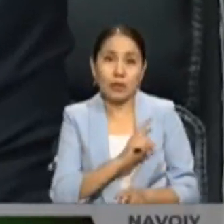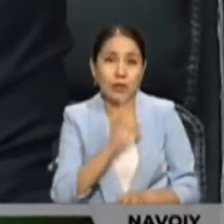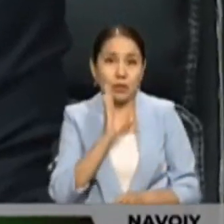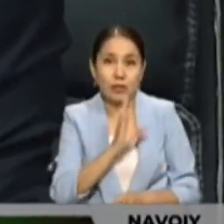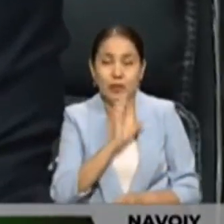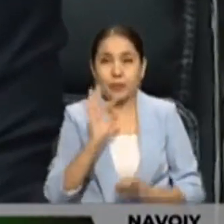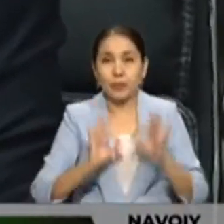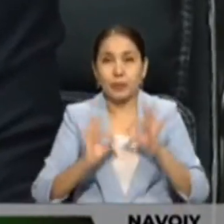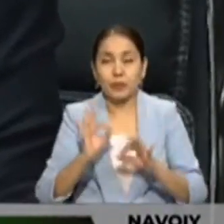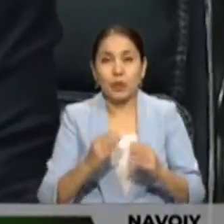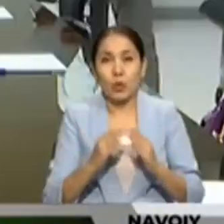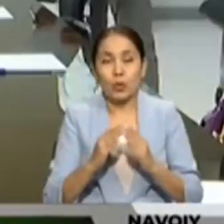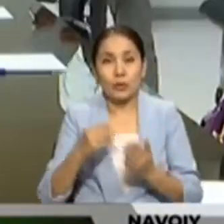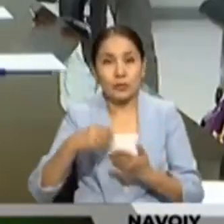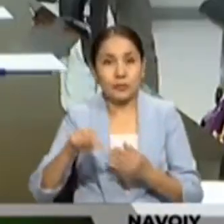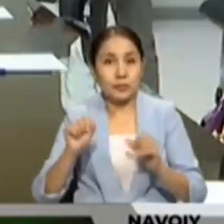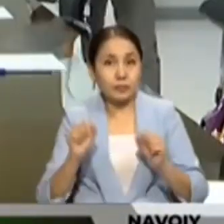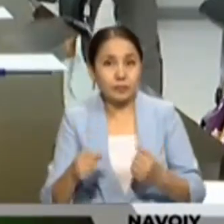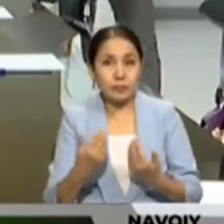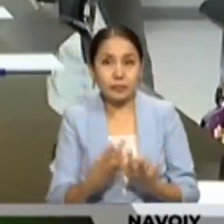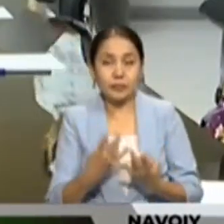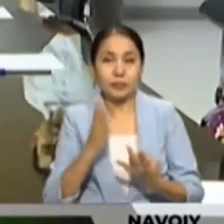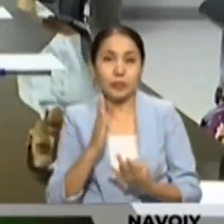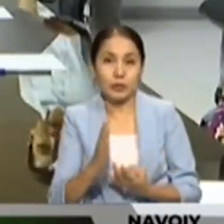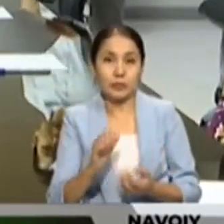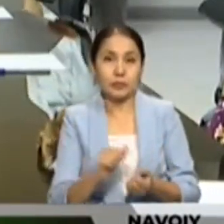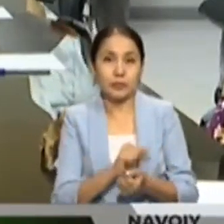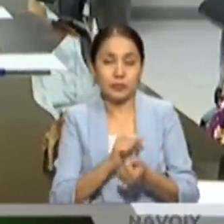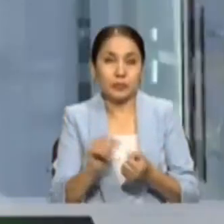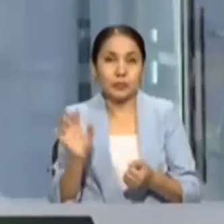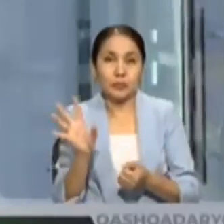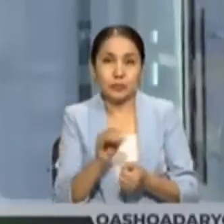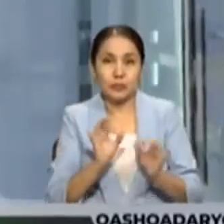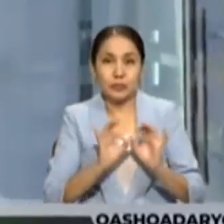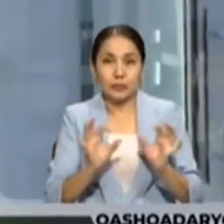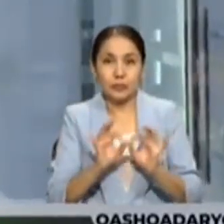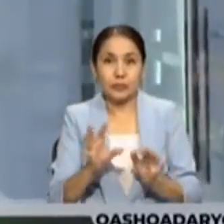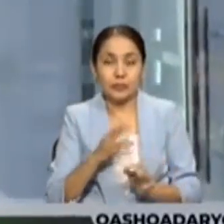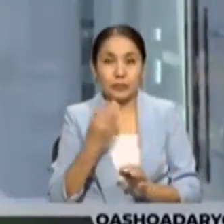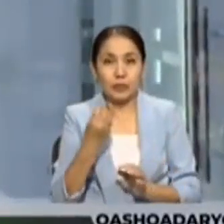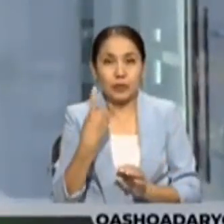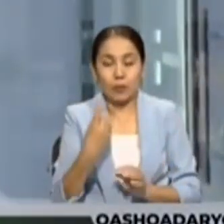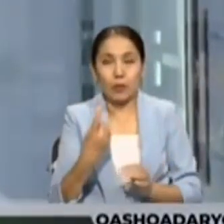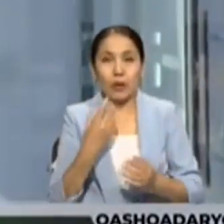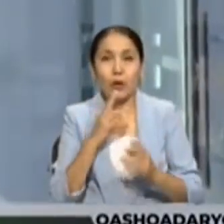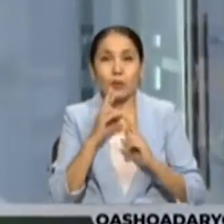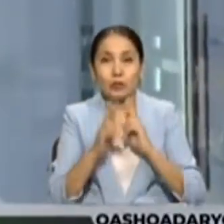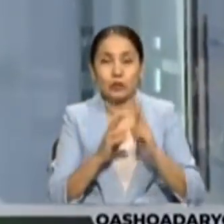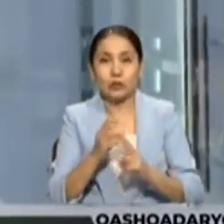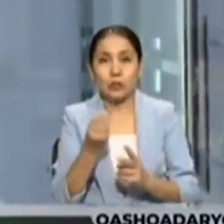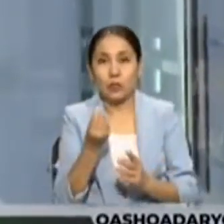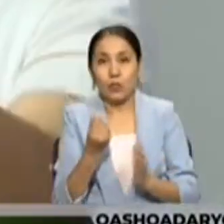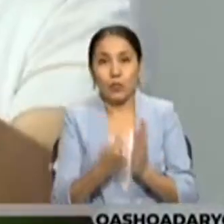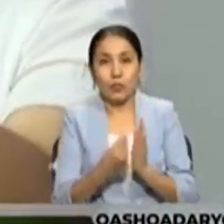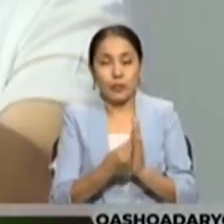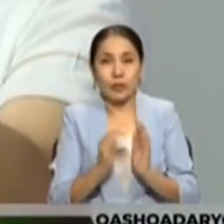onaning imtiyozli ravishda uy xarid qilishi uchun lozim bo'ladigan hujjatlar tasnifi tushuntirildi. Yana bir murojaatchi esa bola puli